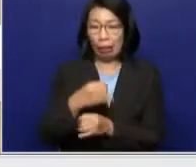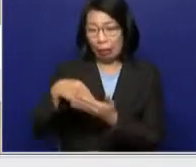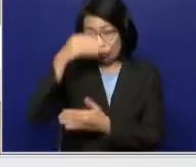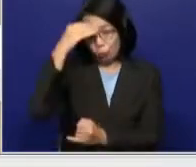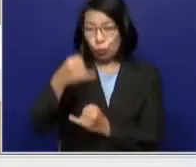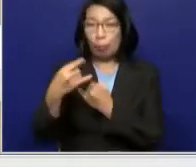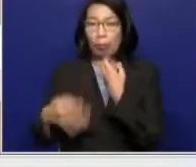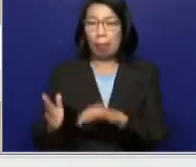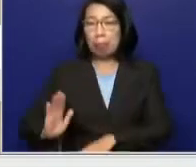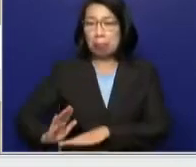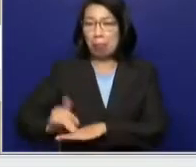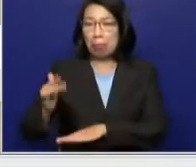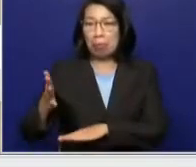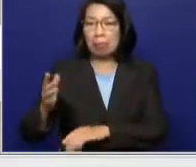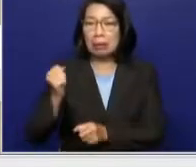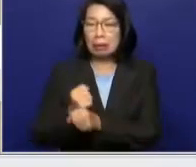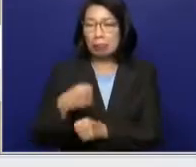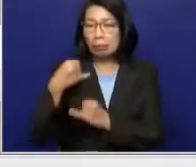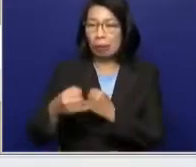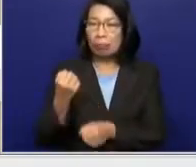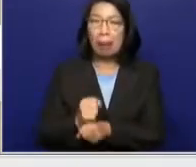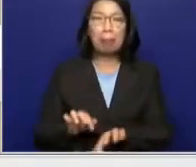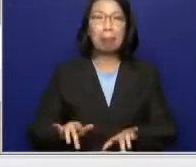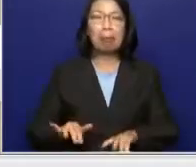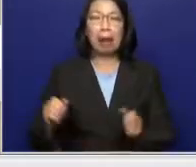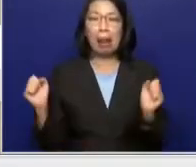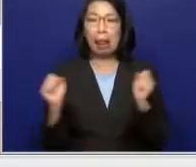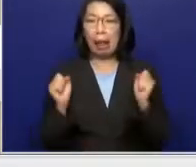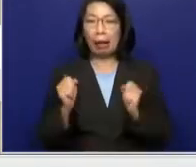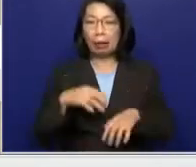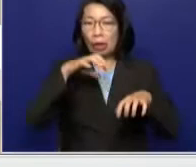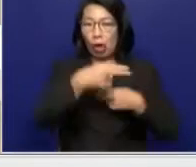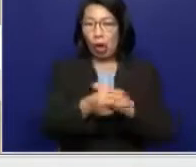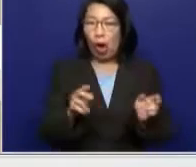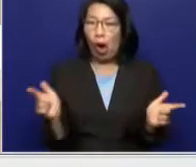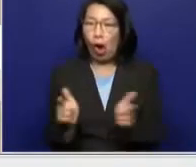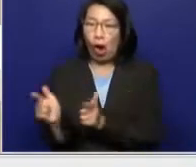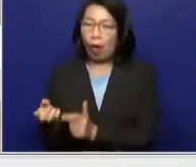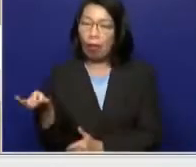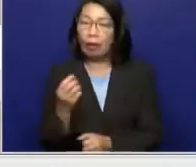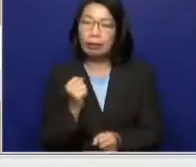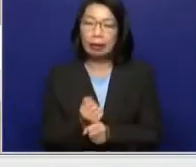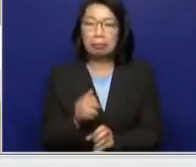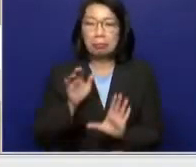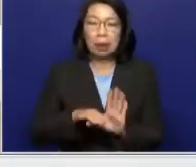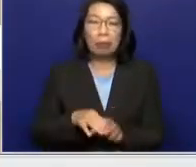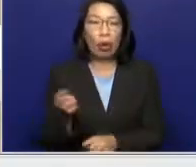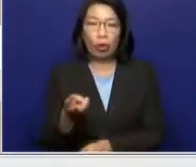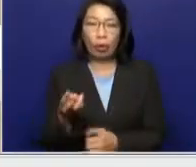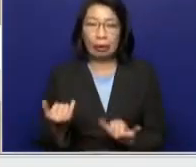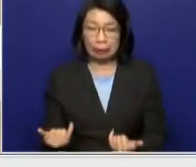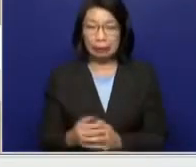ได้นะครับทำอะไรไม่ค่อยได้จบแล้วต้องทำงานในห้องแอร์จะมีห้องแอร์สักกี่ห้องให้ทำงานนะครับเพราะฉะนั้นในส่วนนี้ในนโยบายภาพ